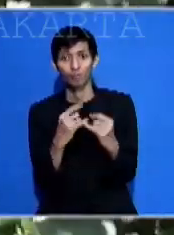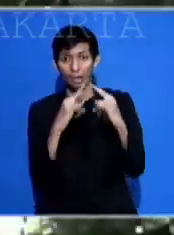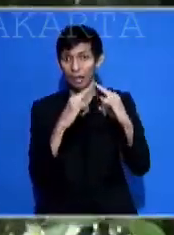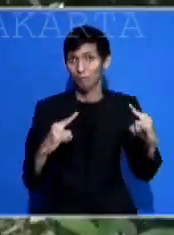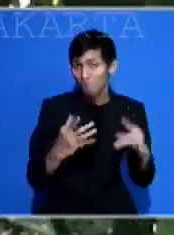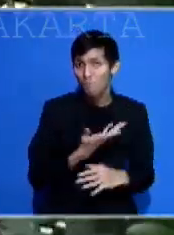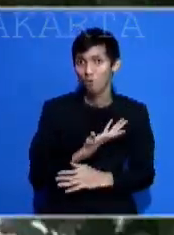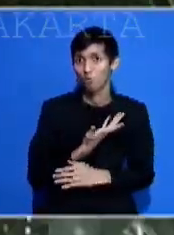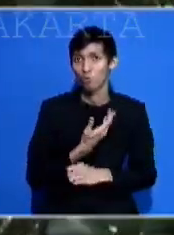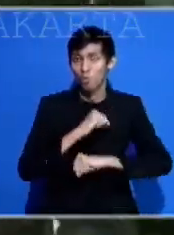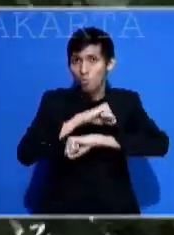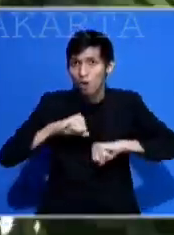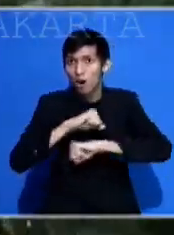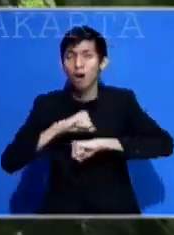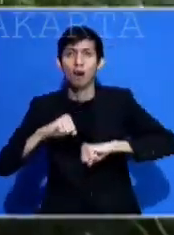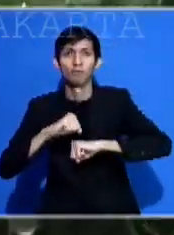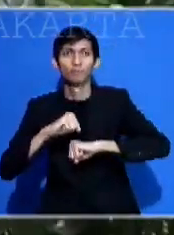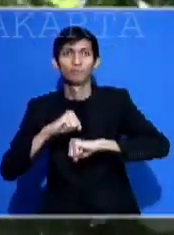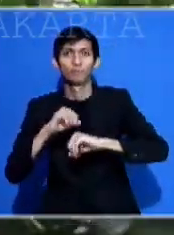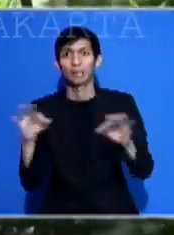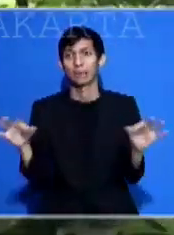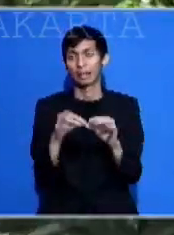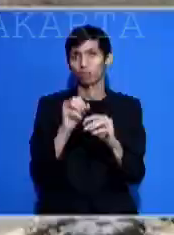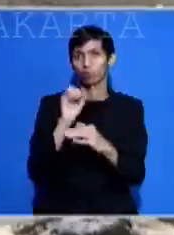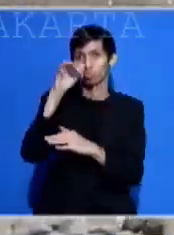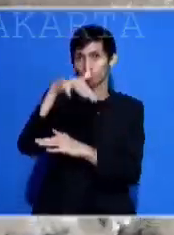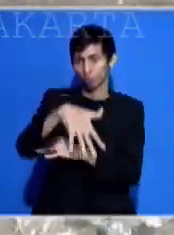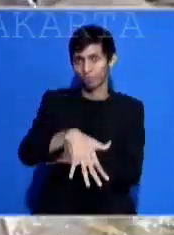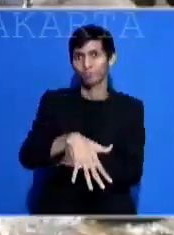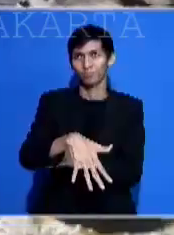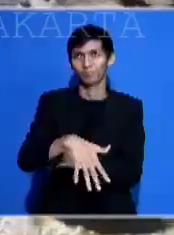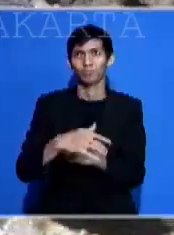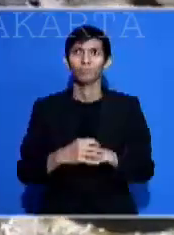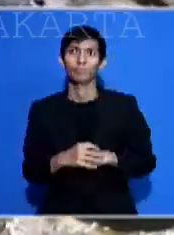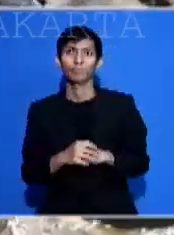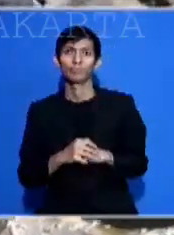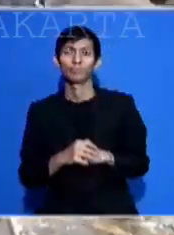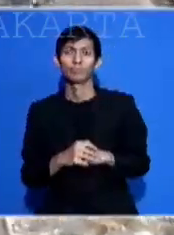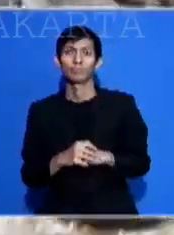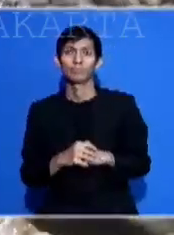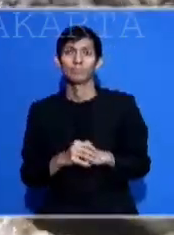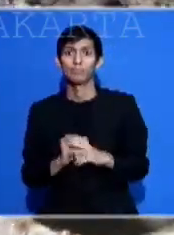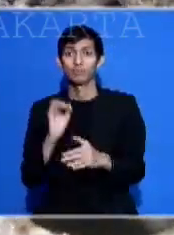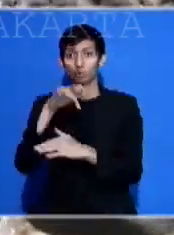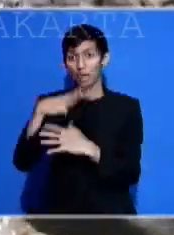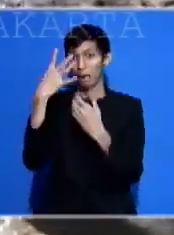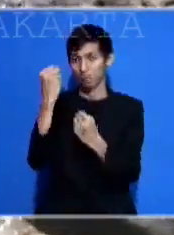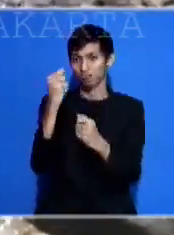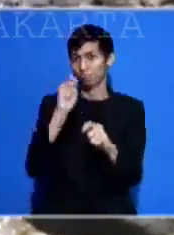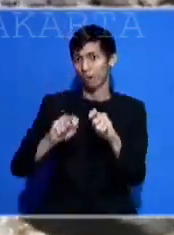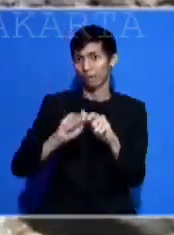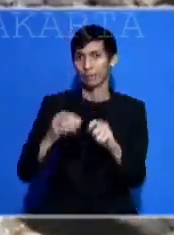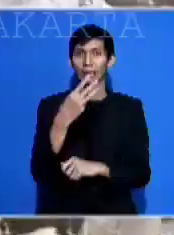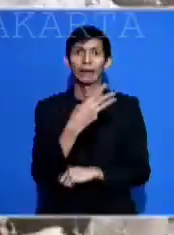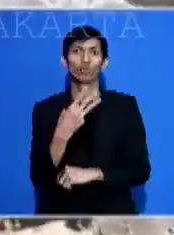ingkang nyawiji kalian Curug Klimpang. Saya mekaring jujukan wisata Curug Klimpang menika ing pangajap saged ndamel ubenging ekonomi